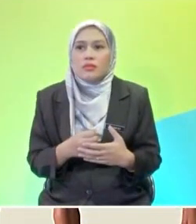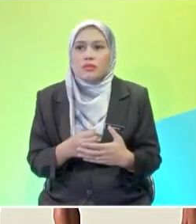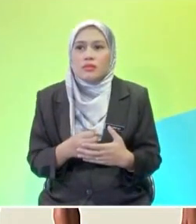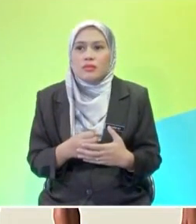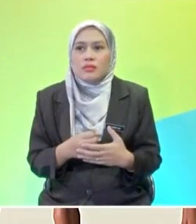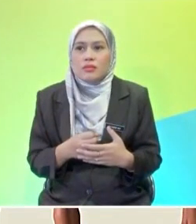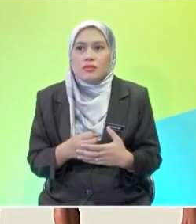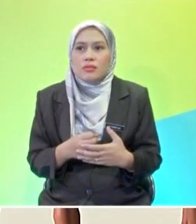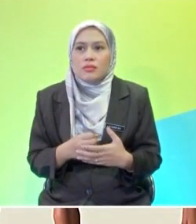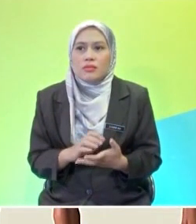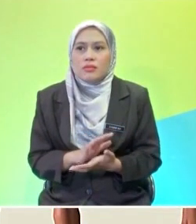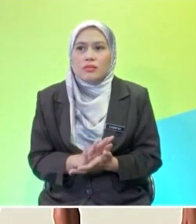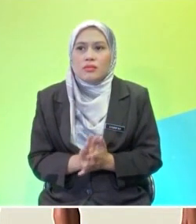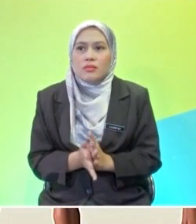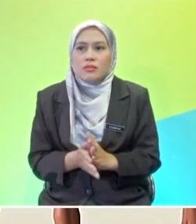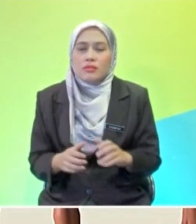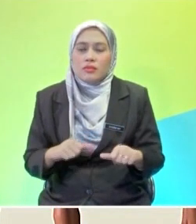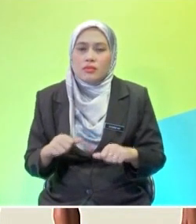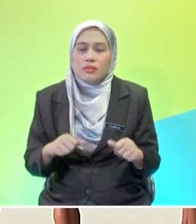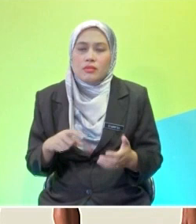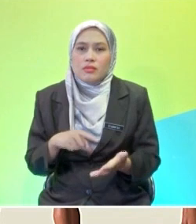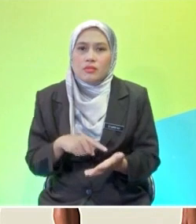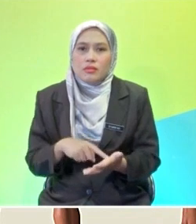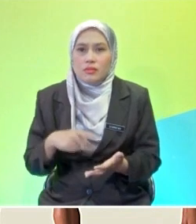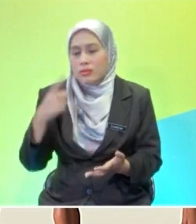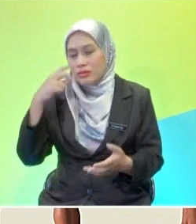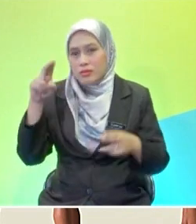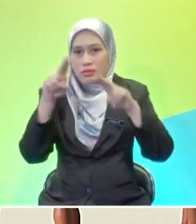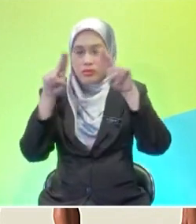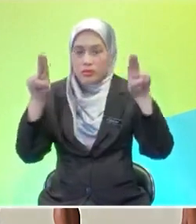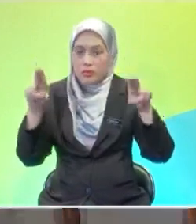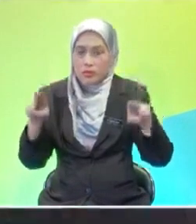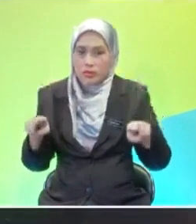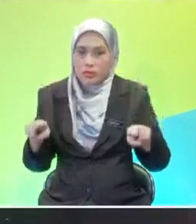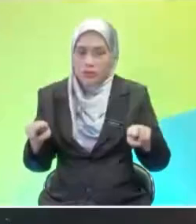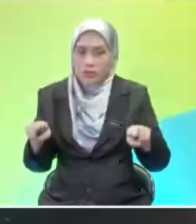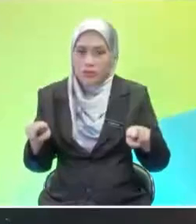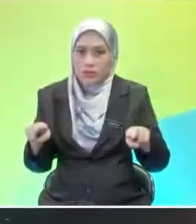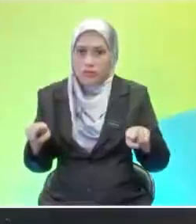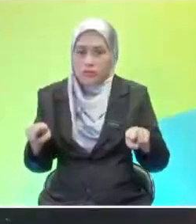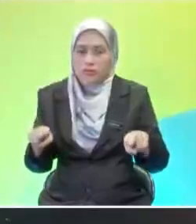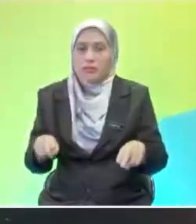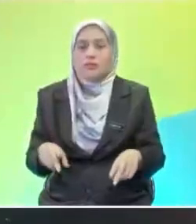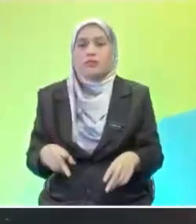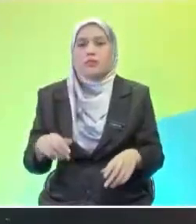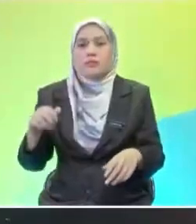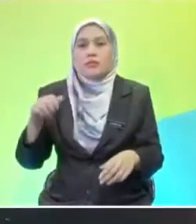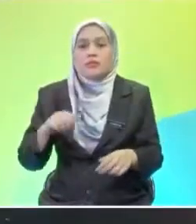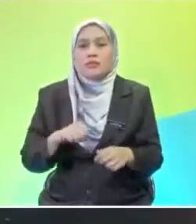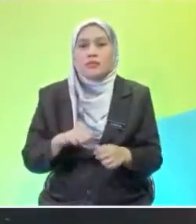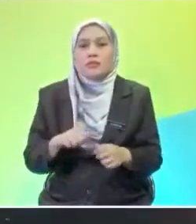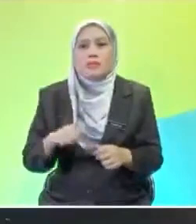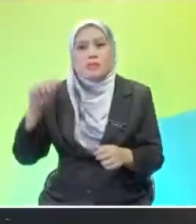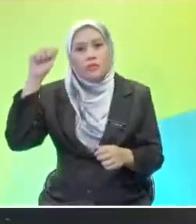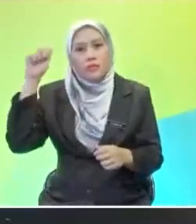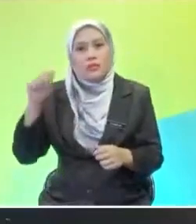ni kan cikgu, sebenarnya untuk menguji juga kemahiran mereka menganalisis. Betul. Tadi mereka dah baca, sekarang mereka menganalisis maklumat.